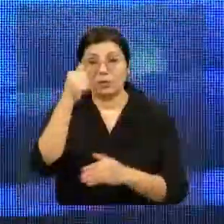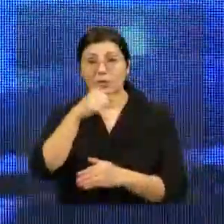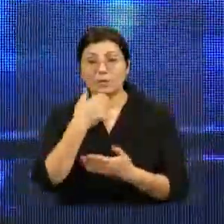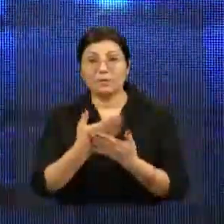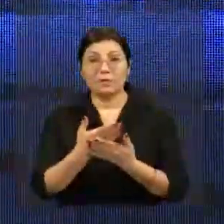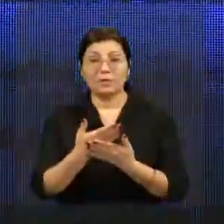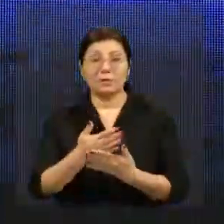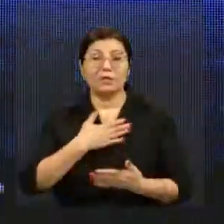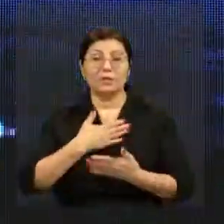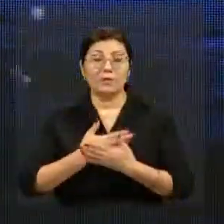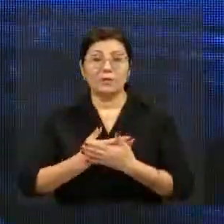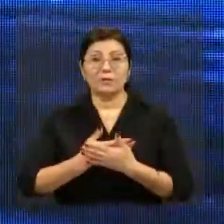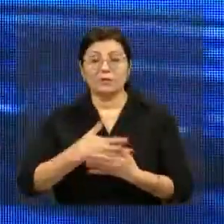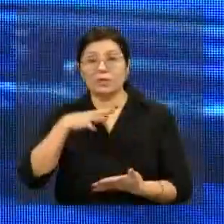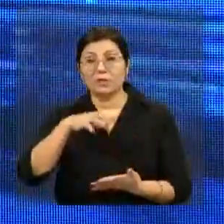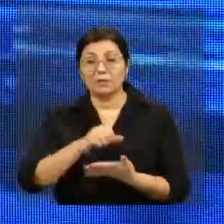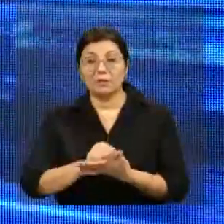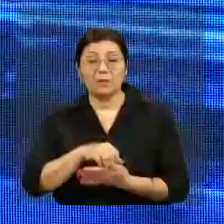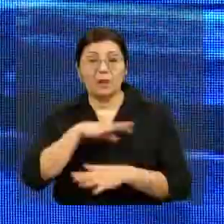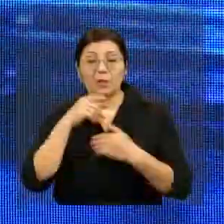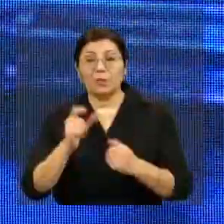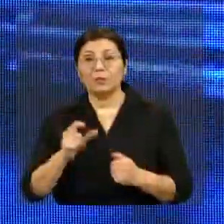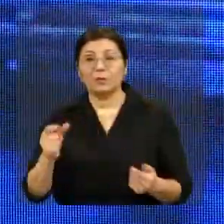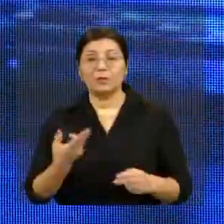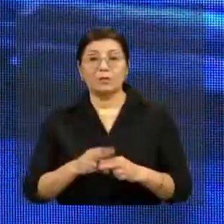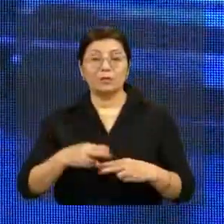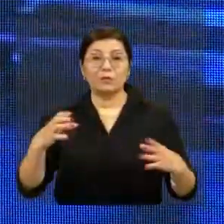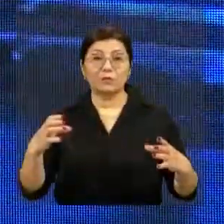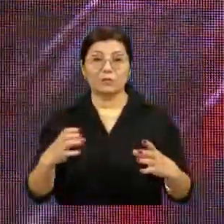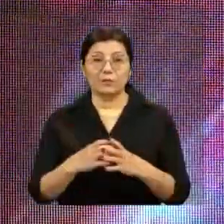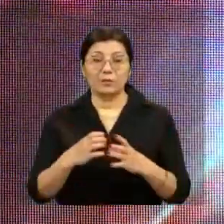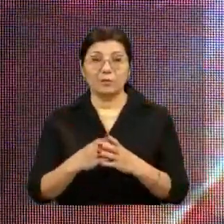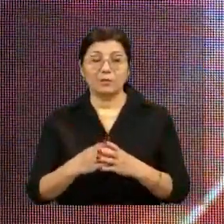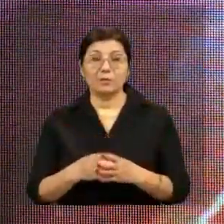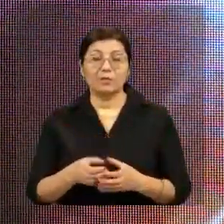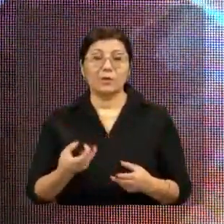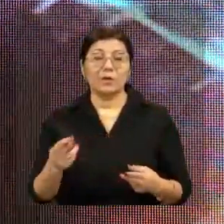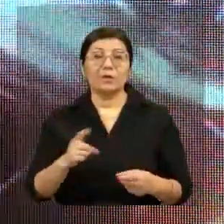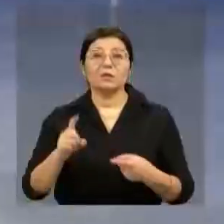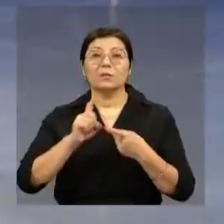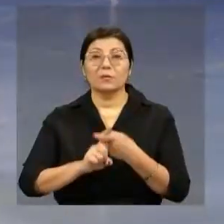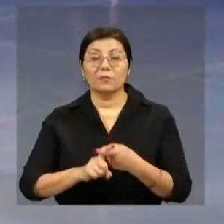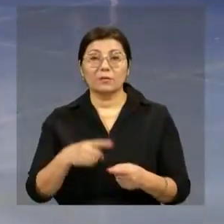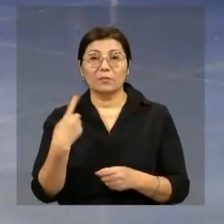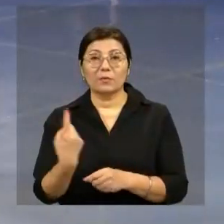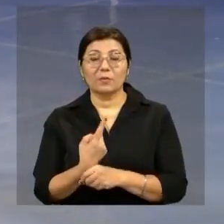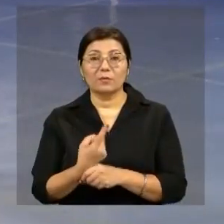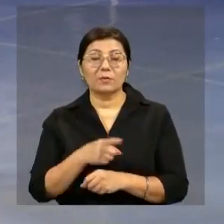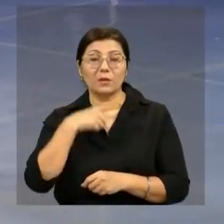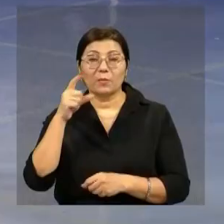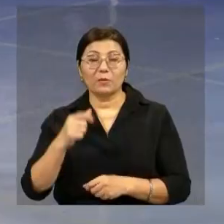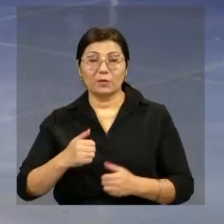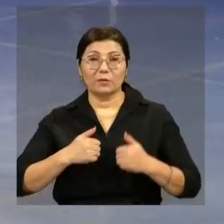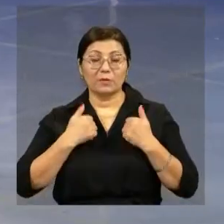да, волонтерство активно развивается, очень много людей идут в эту сферу? С чем это связано, ваше мнение? В первую очередь молодежь